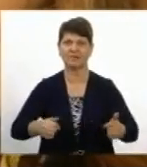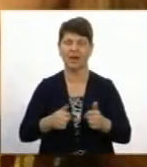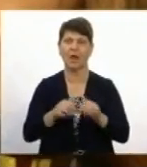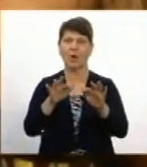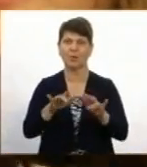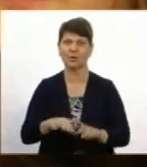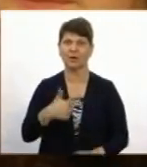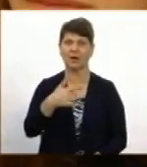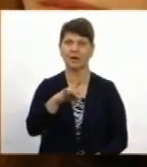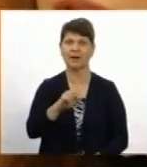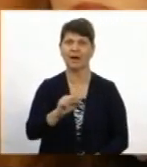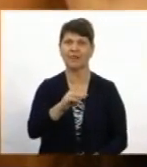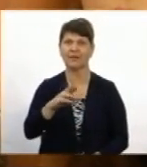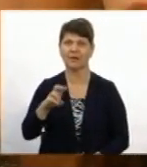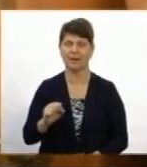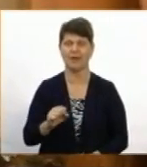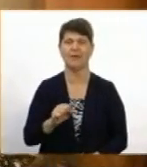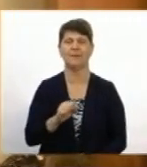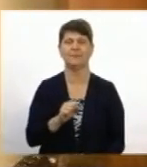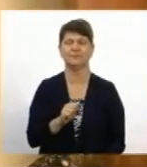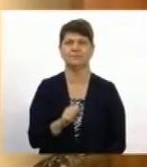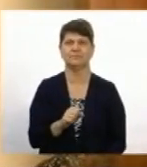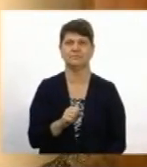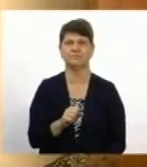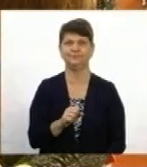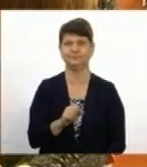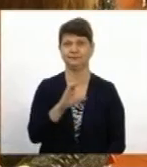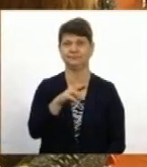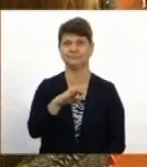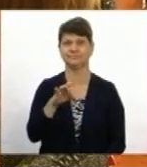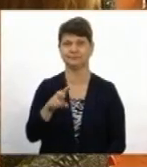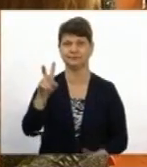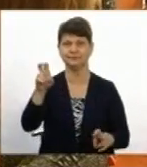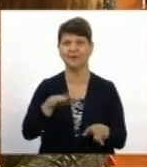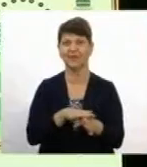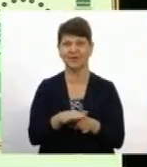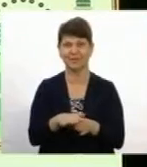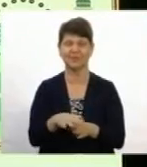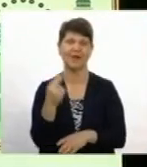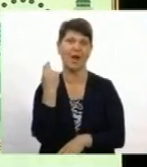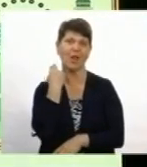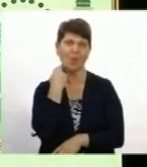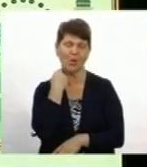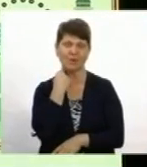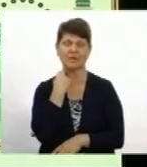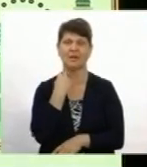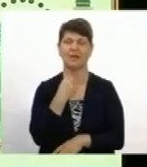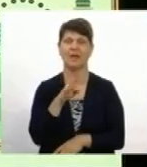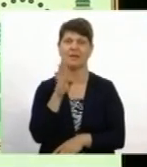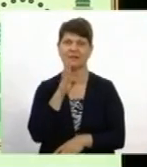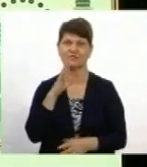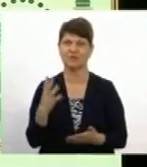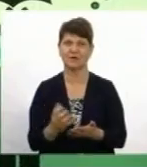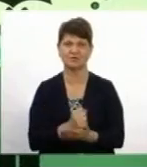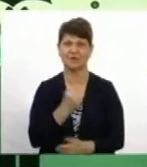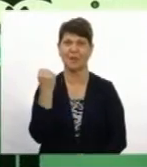комп'ютерної графіки International Competition Kingdom Art Stars, який відбувався у Лондоні, Великобританія. Дівчина здобула